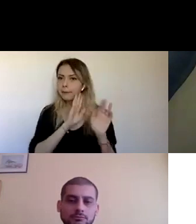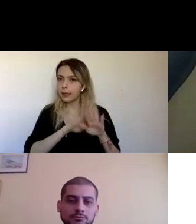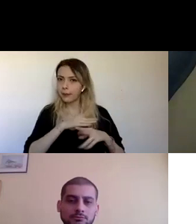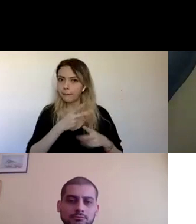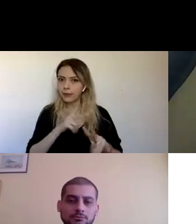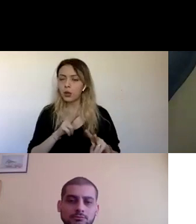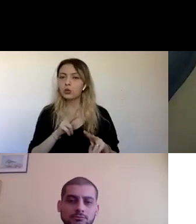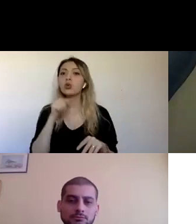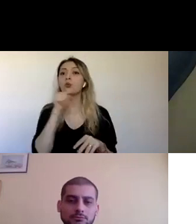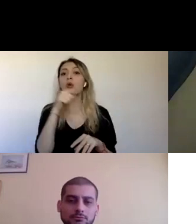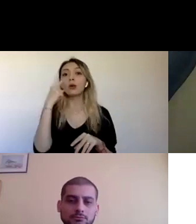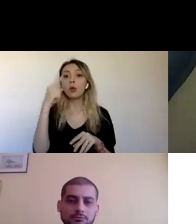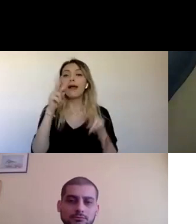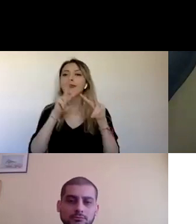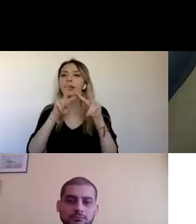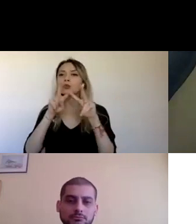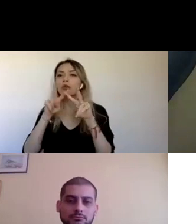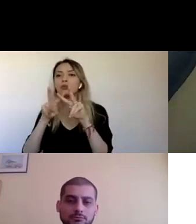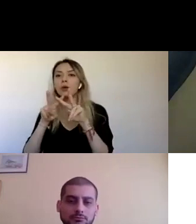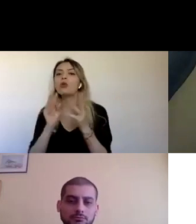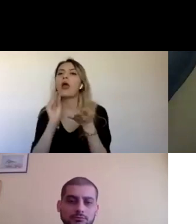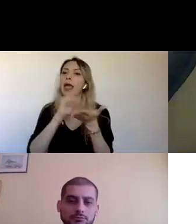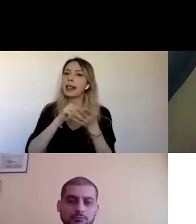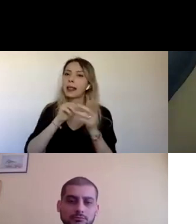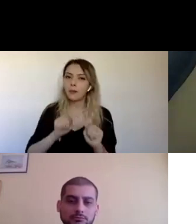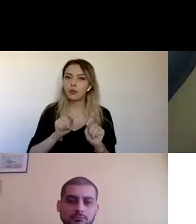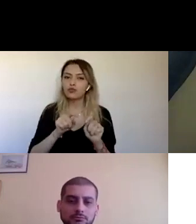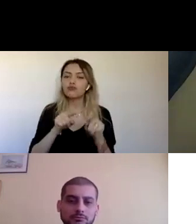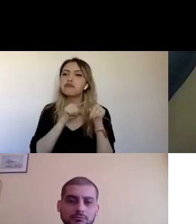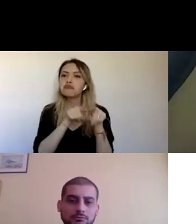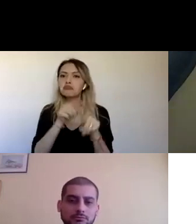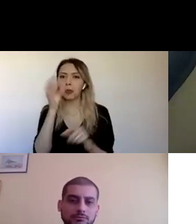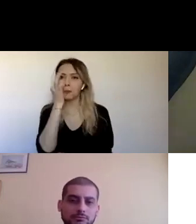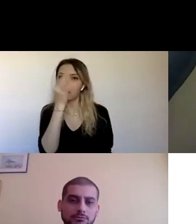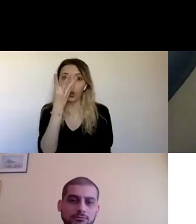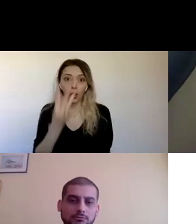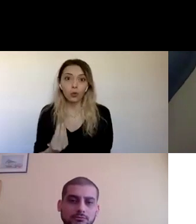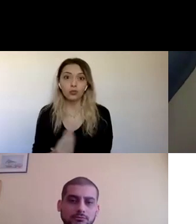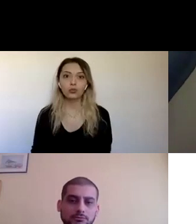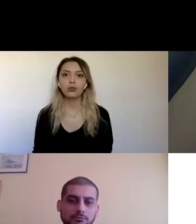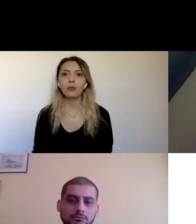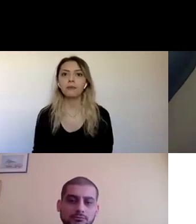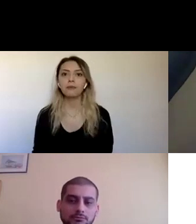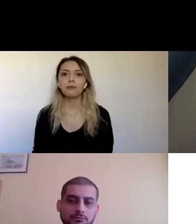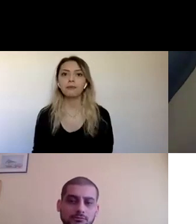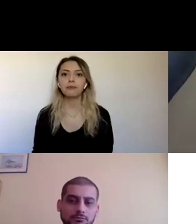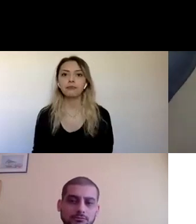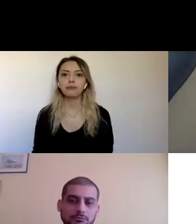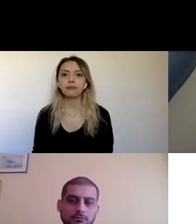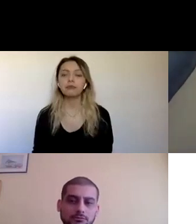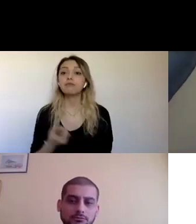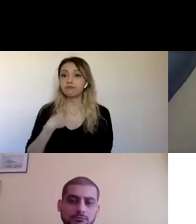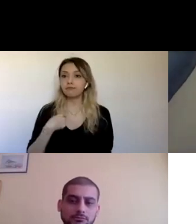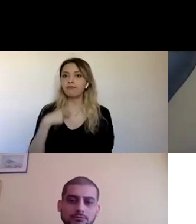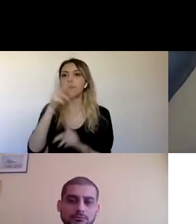gibi mesela insan hakları izlemesine yönelik web sitelerine haberler girdikçe mesela TÜİ'yi ekledim buraya. TÜİK özellikle veri